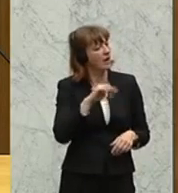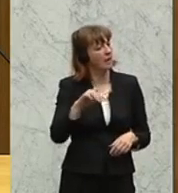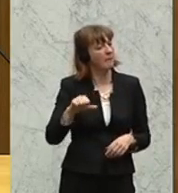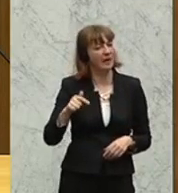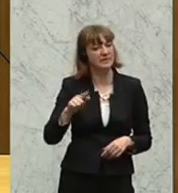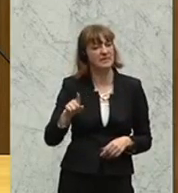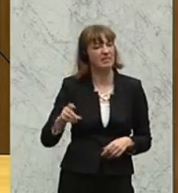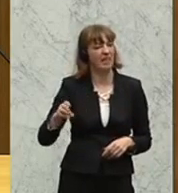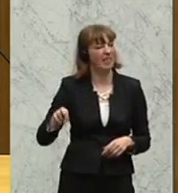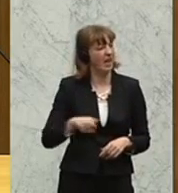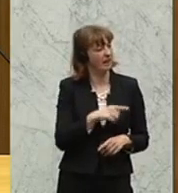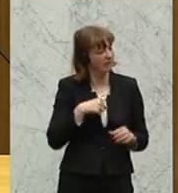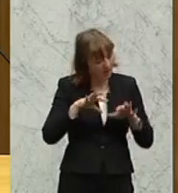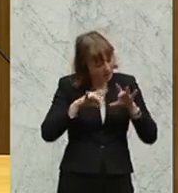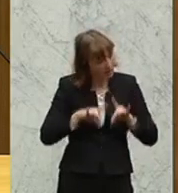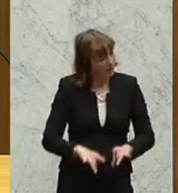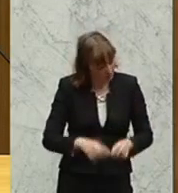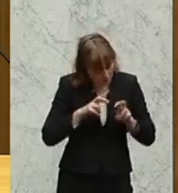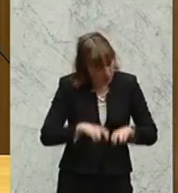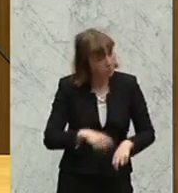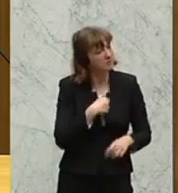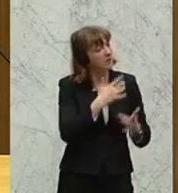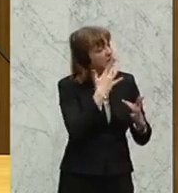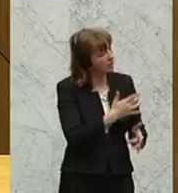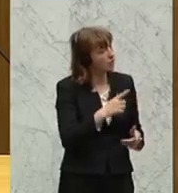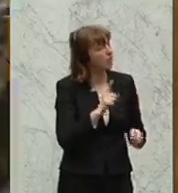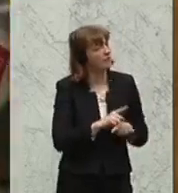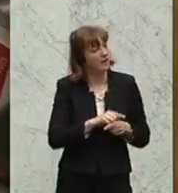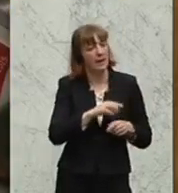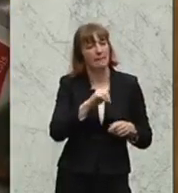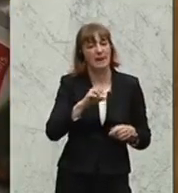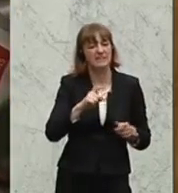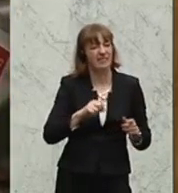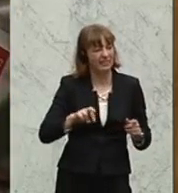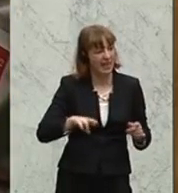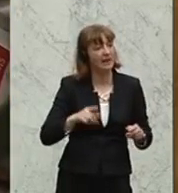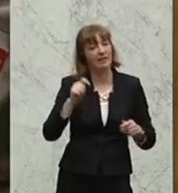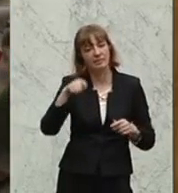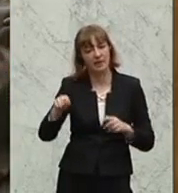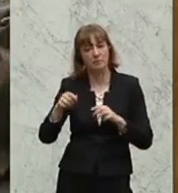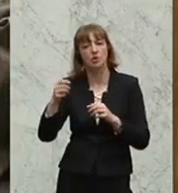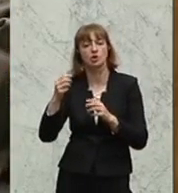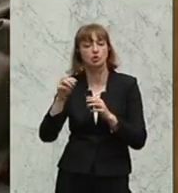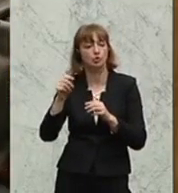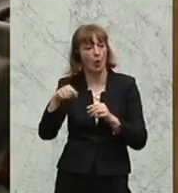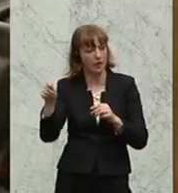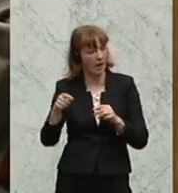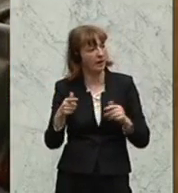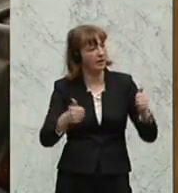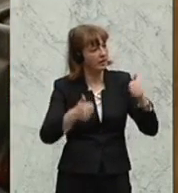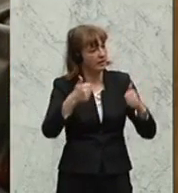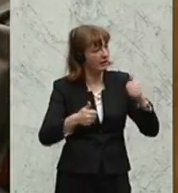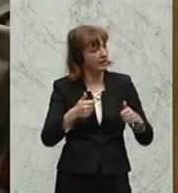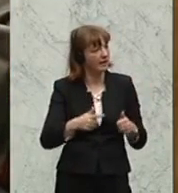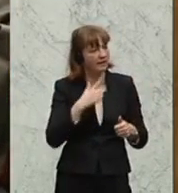Und jetzt titelt das Team Stronach: Stirbt der Wirt, stirbt das Dorf. Also die Angst habe ich jetzt nicht. Und